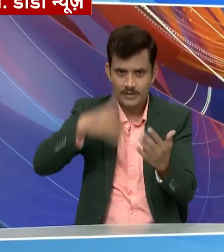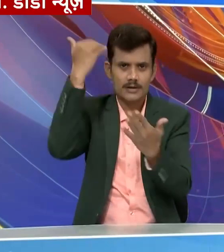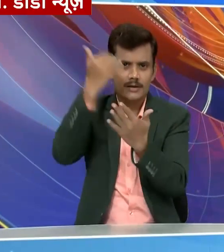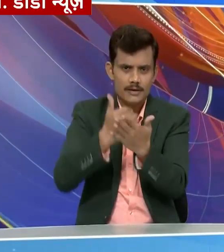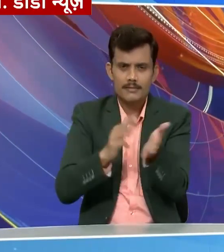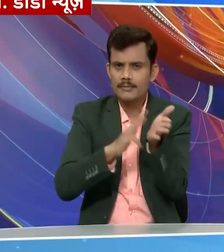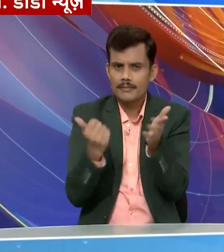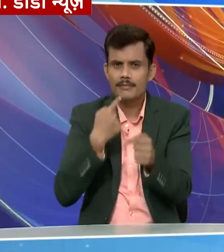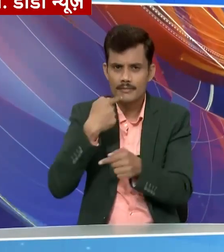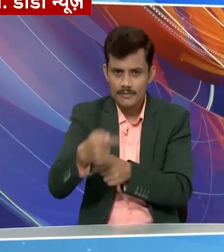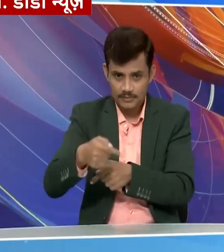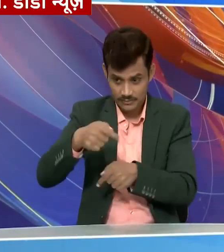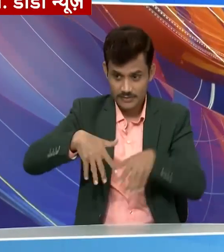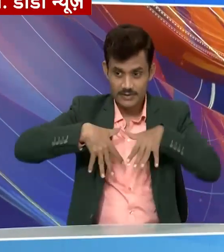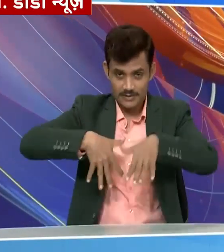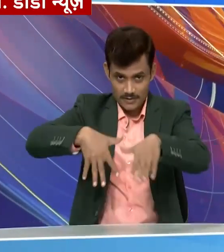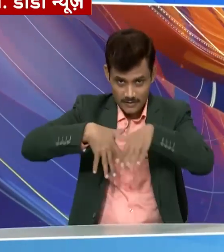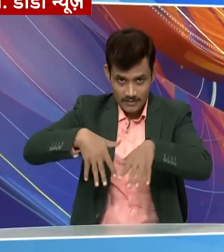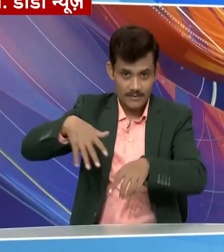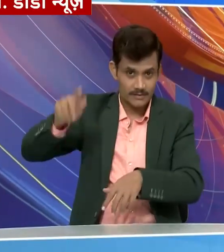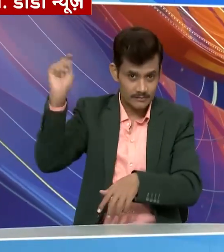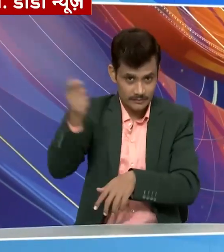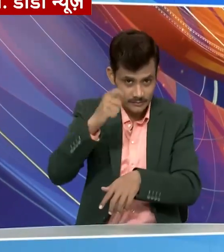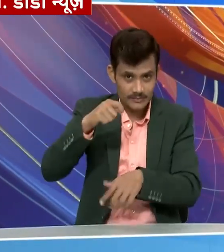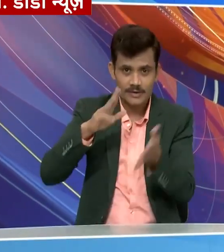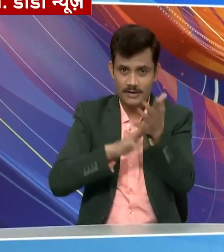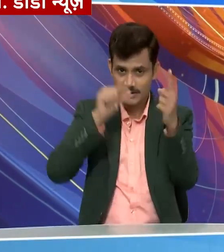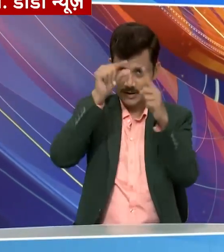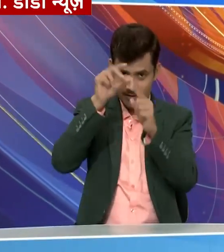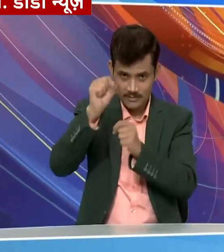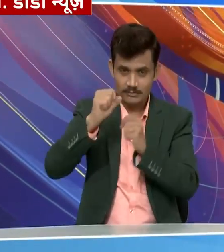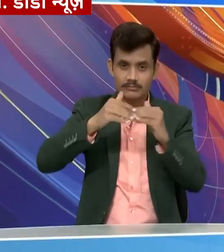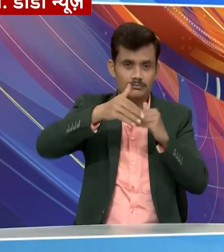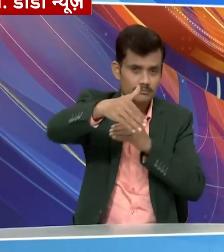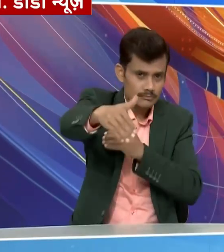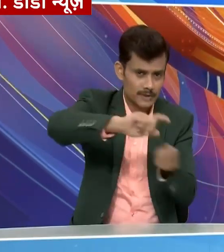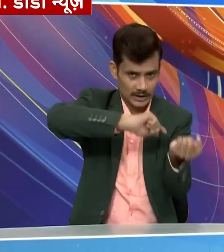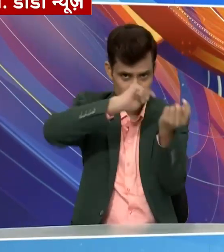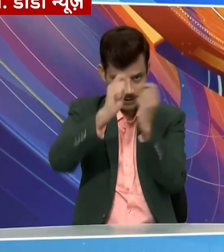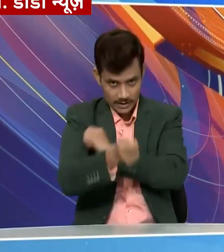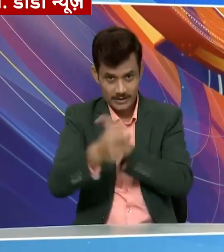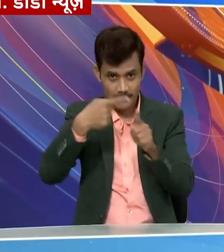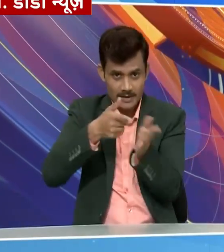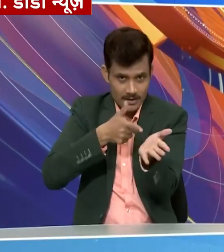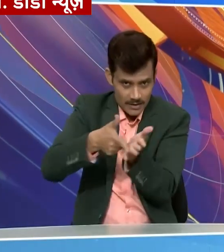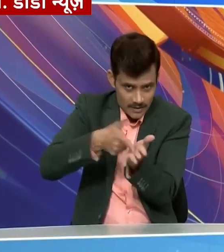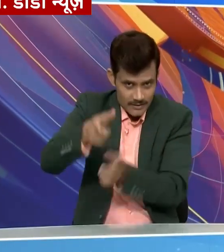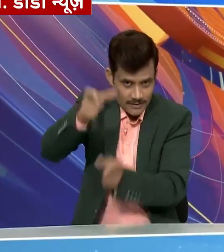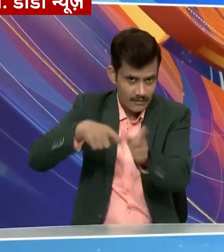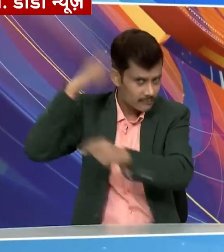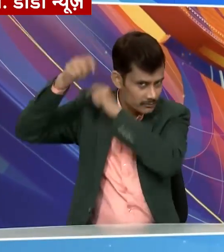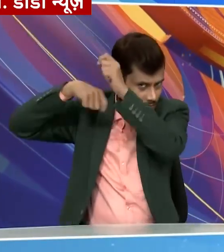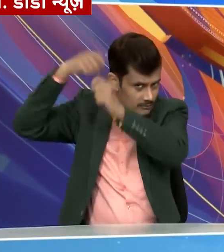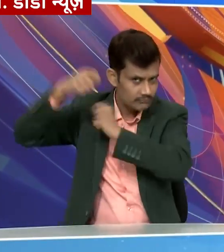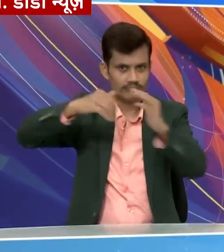मंत्री ने कहा कि ये जन आशीर्वाद यात्रा मध्य प्रदेश का भविष्य बदलने और किसानों को समृद्ध बनाने के